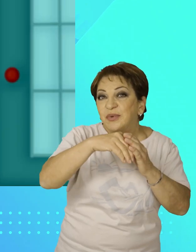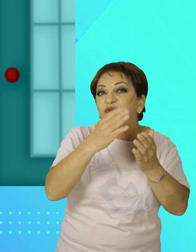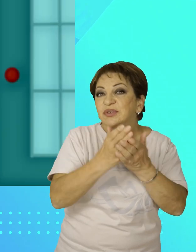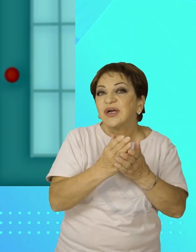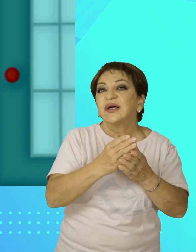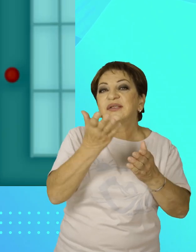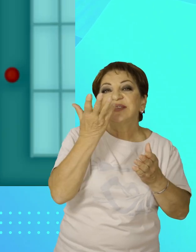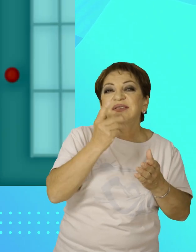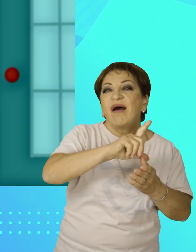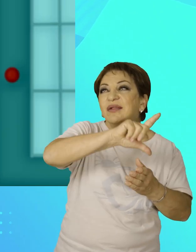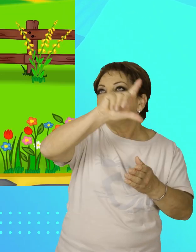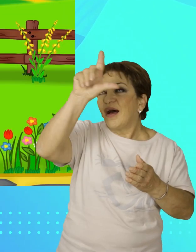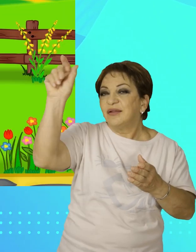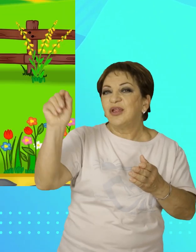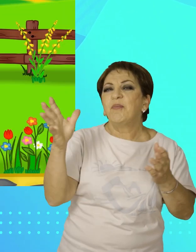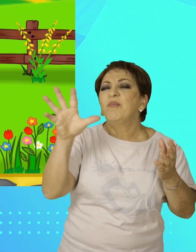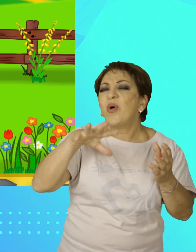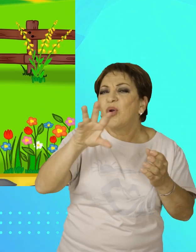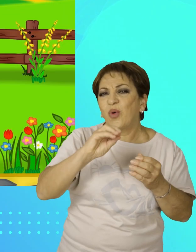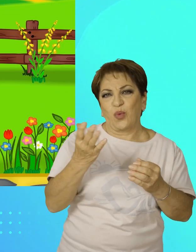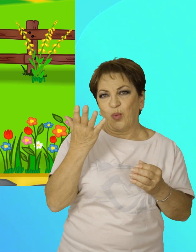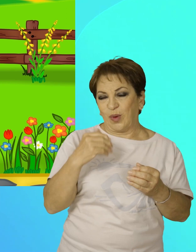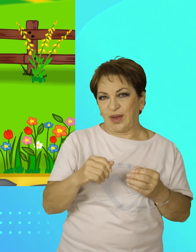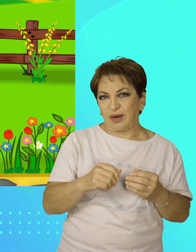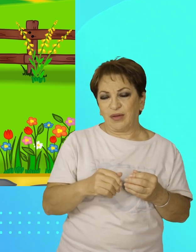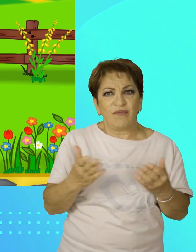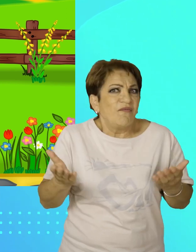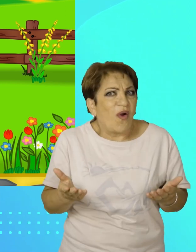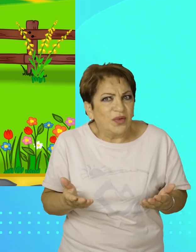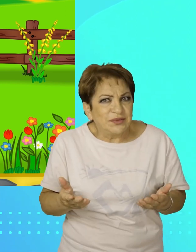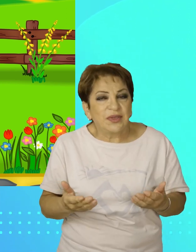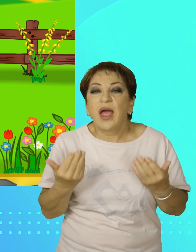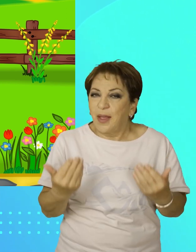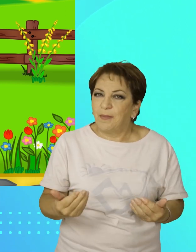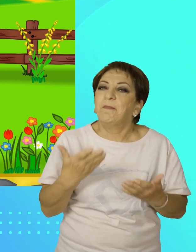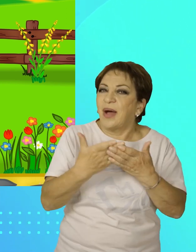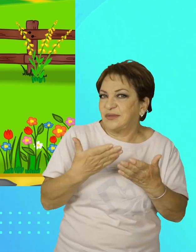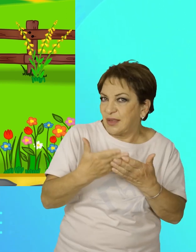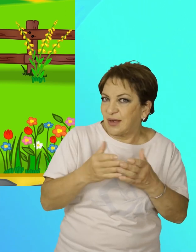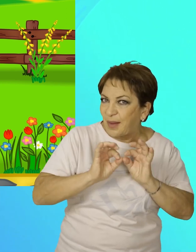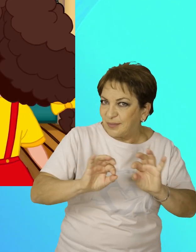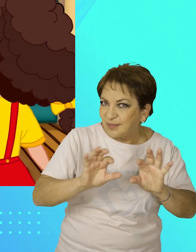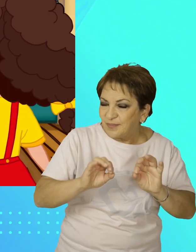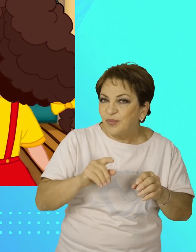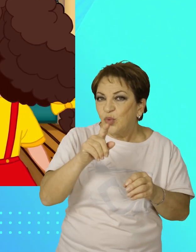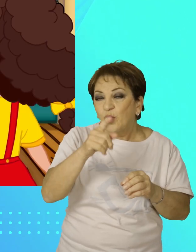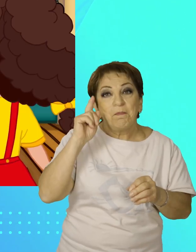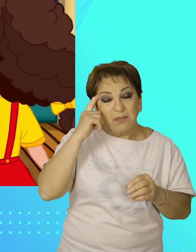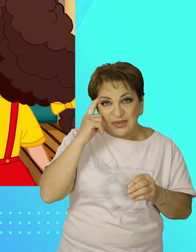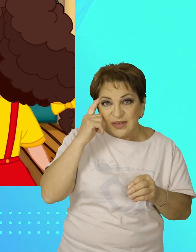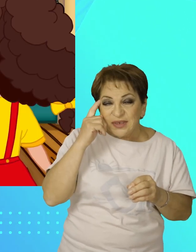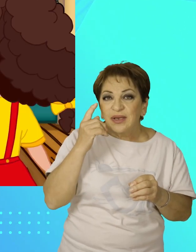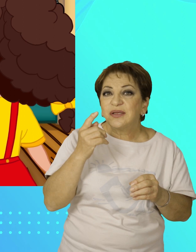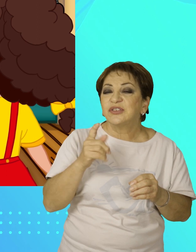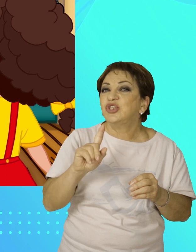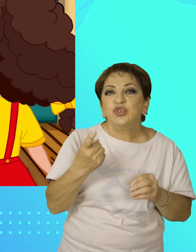ծիացանի բոլոր գույնել։ Բայց այդ ոնց։ Իմա բացատրել։ Երբև է